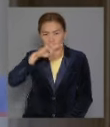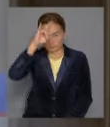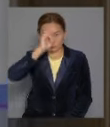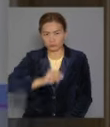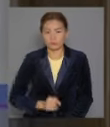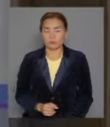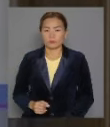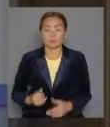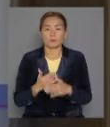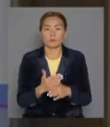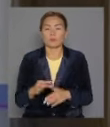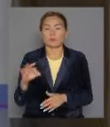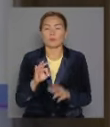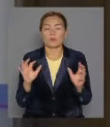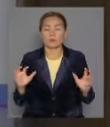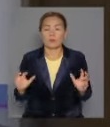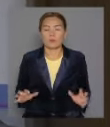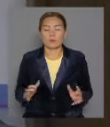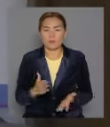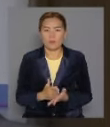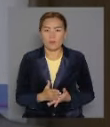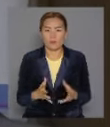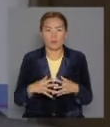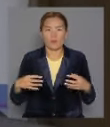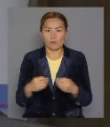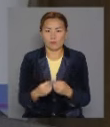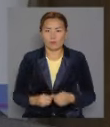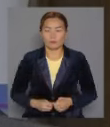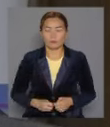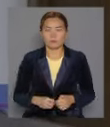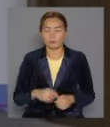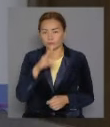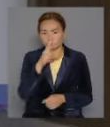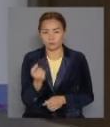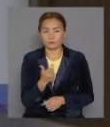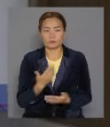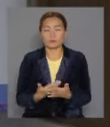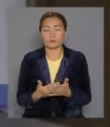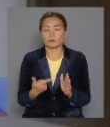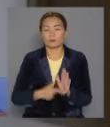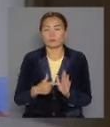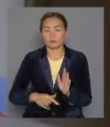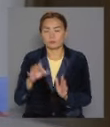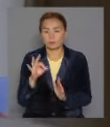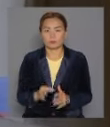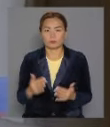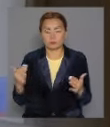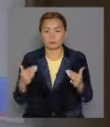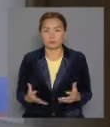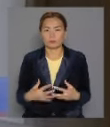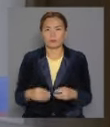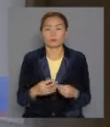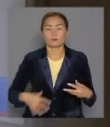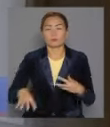атаулы әлеуметтік көмек туралы заңына сәйкес отбасының жиынтық табысы күнкөріс деңгейінің 70%-дан төмен тұратын